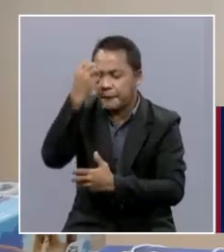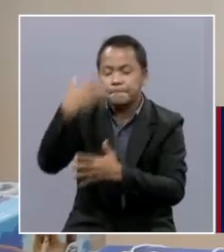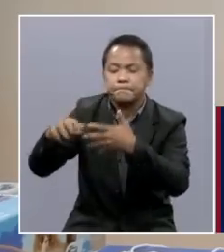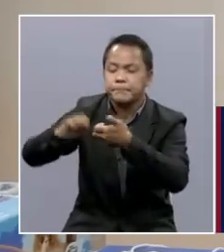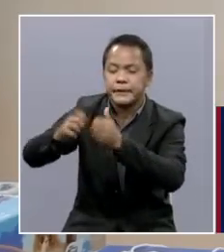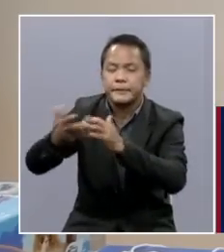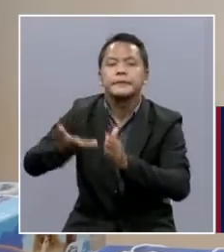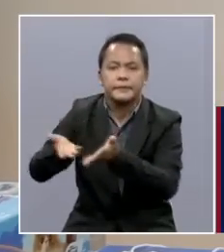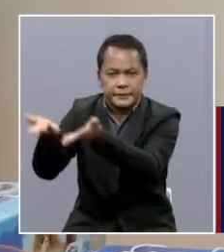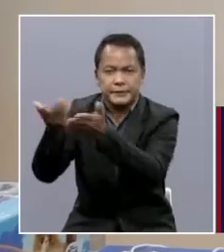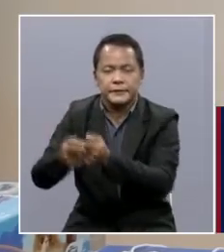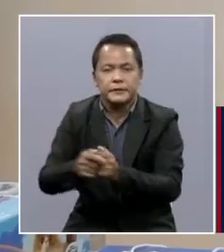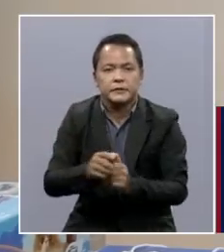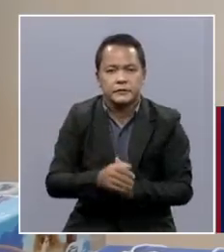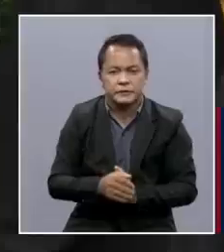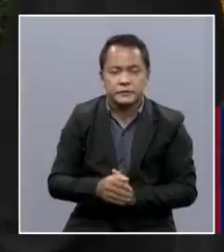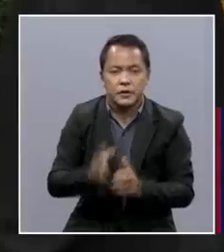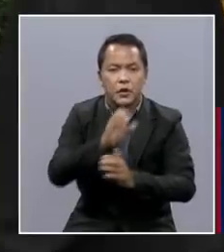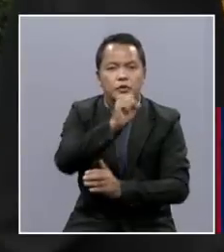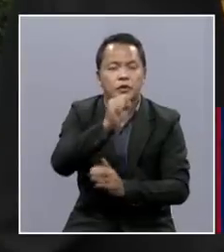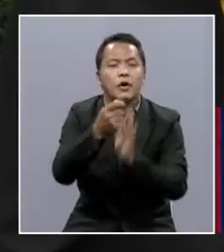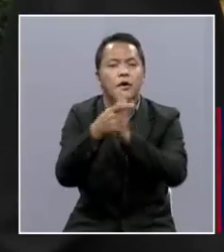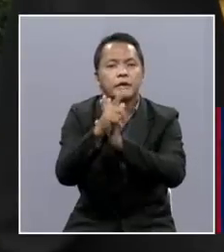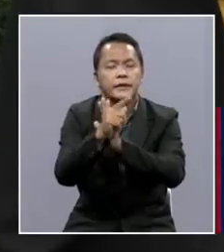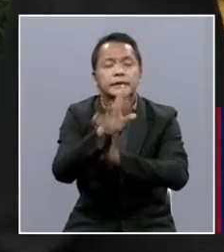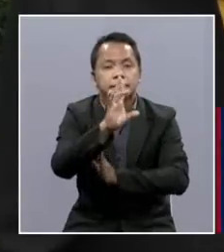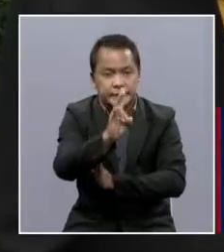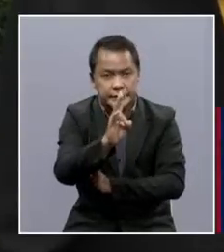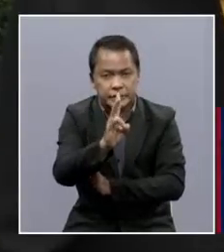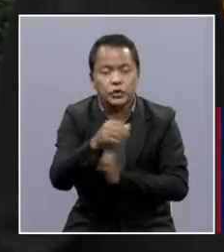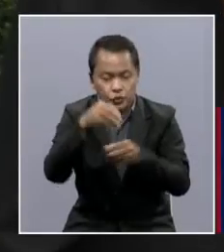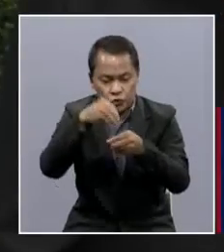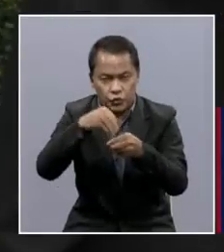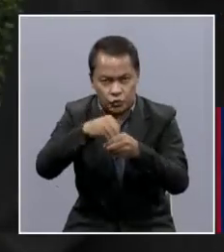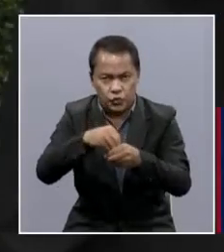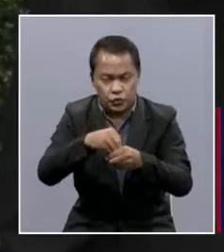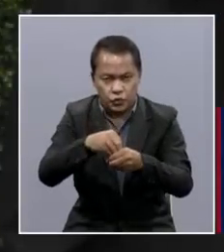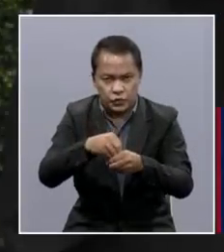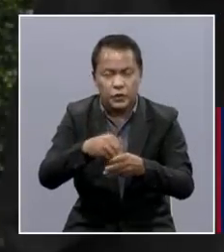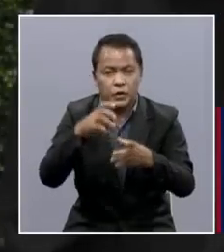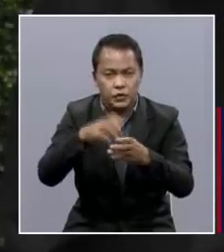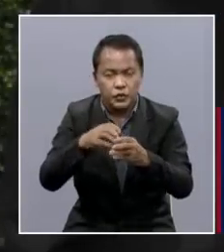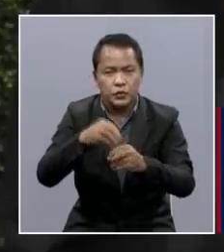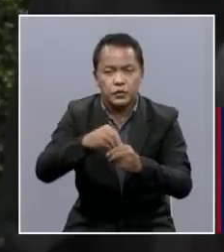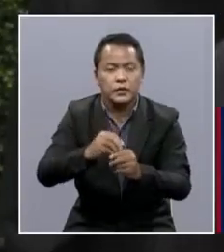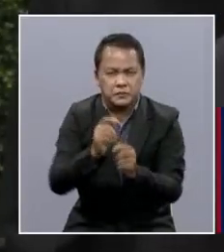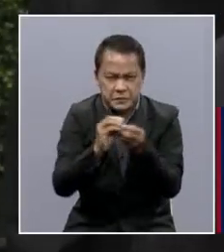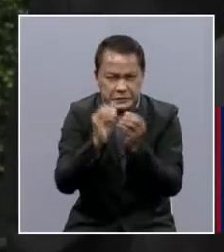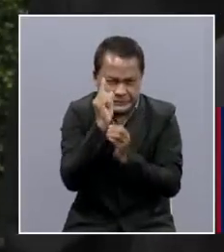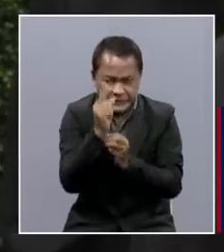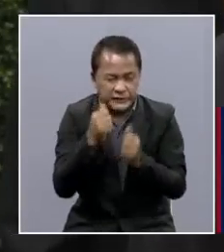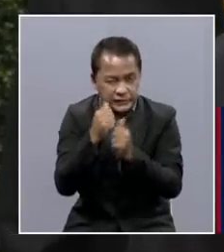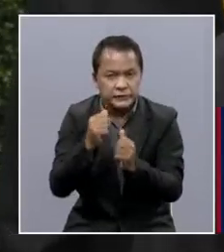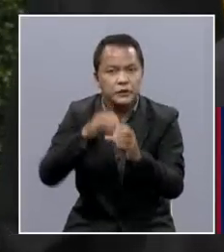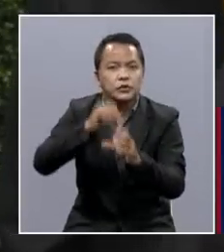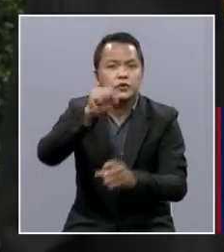อีกด้านนึงคุณสมศักดิ์คูณเงินสสขอนแก่นเขต 7ยังอยู่กับผู้กองธรรมดาครับและเป็นส.สเกรด Aที่จะ